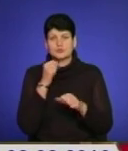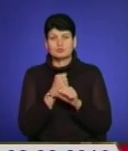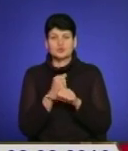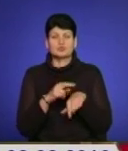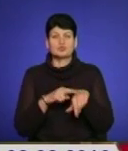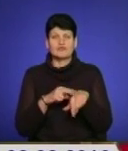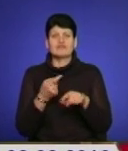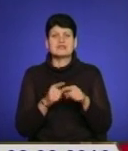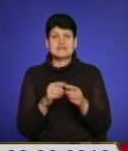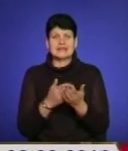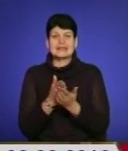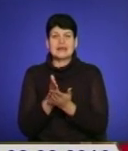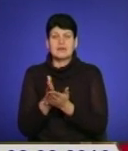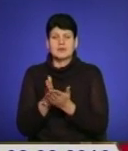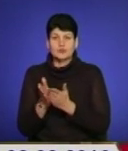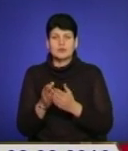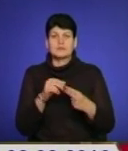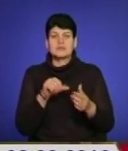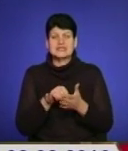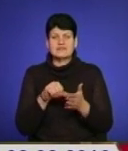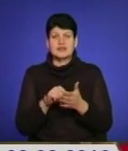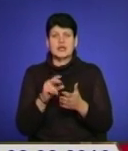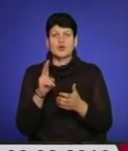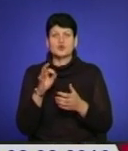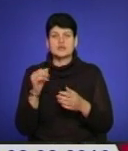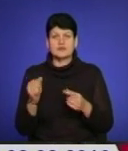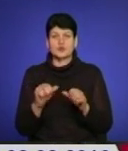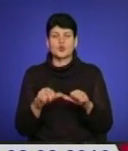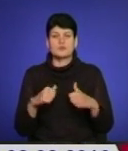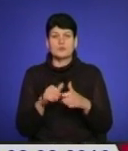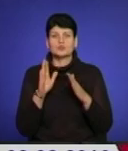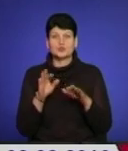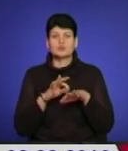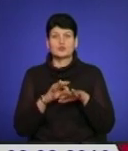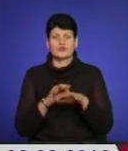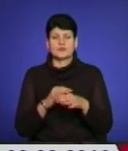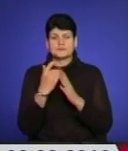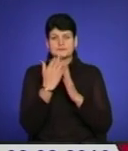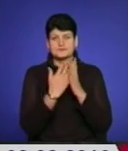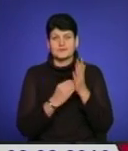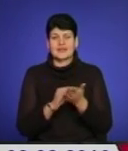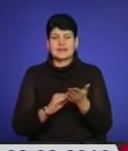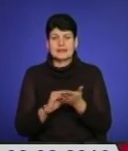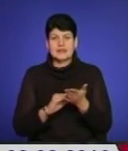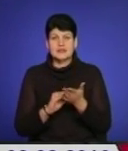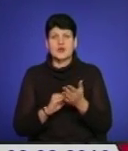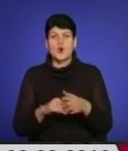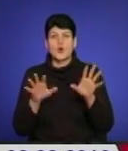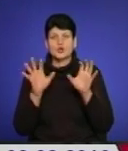цих напрямках, представники консультативної місії Європейського Союзу проводитимуть ряд тренінгів та семінарів.